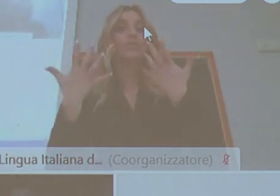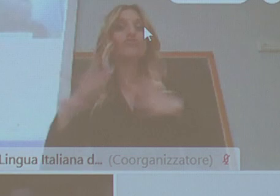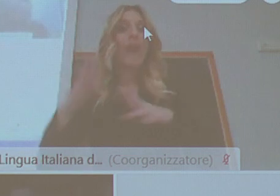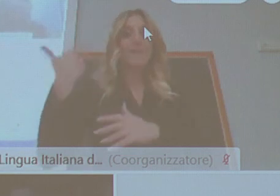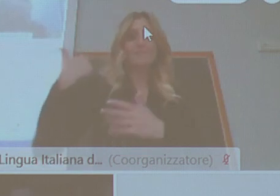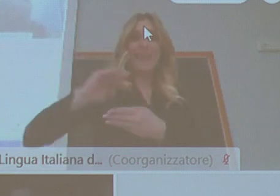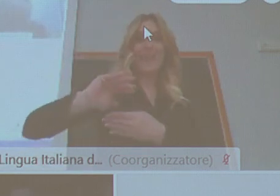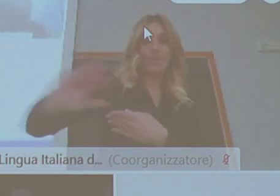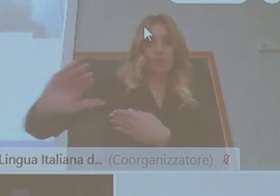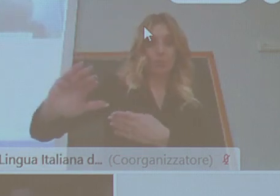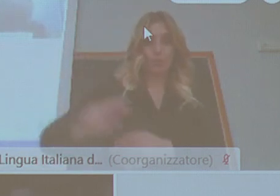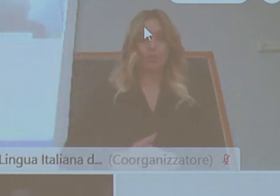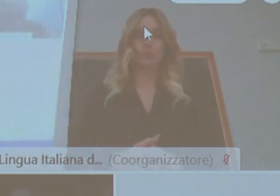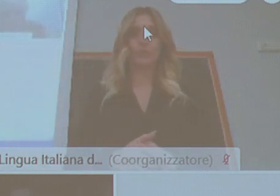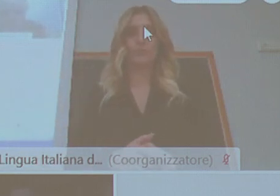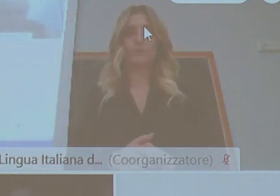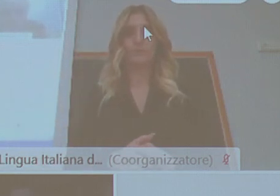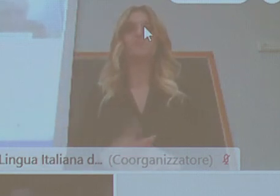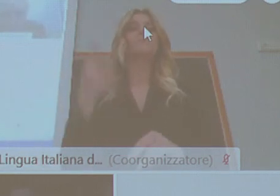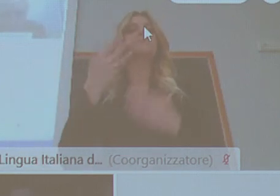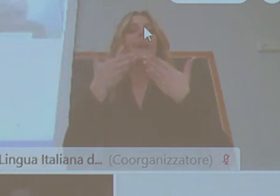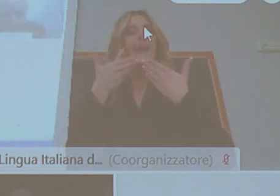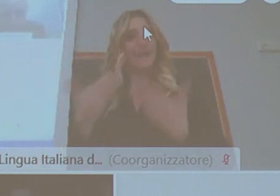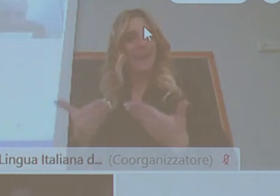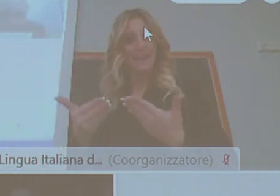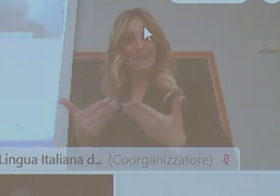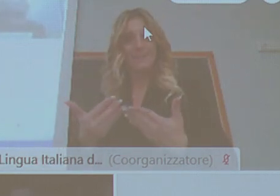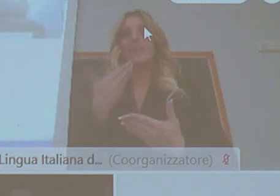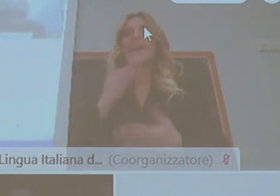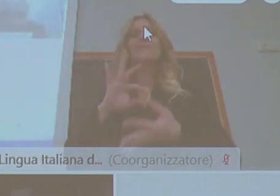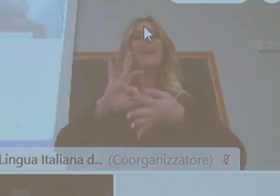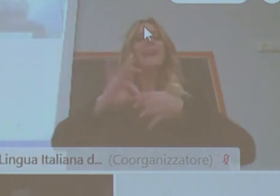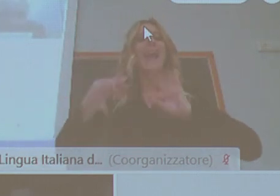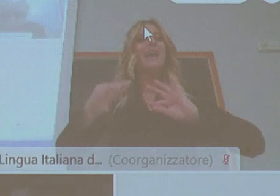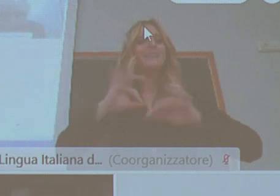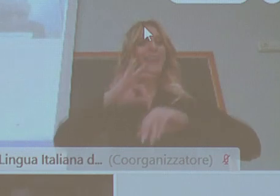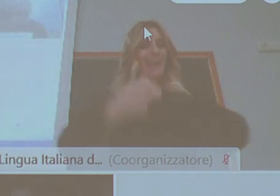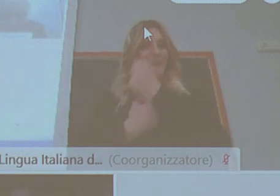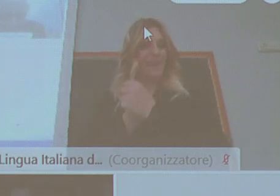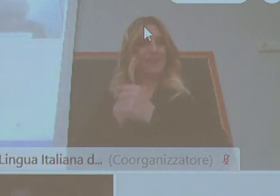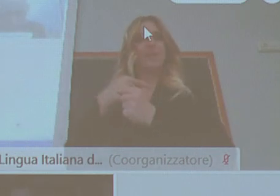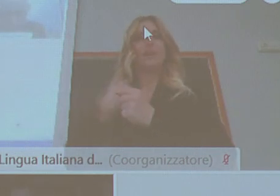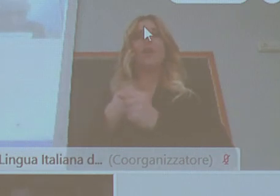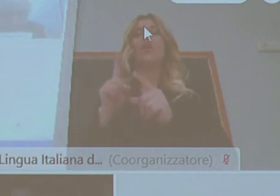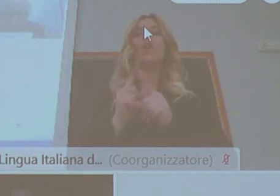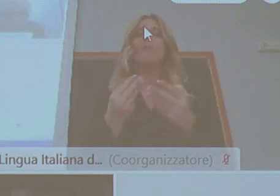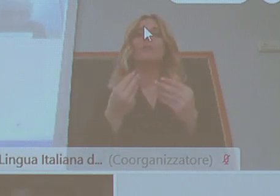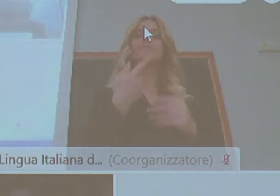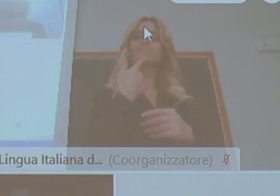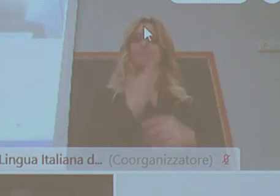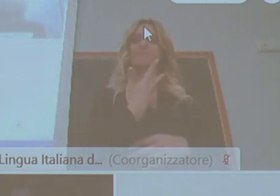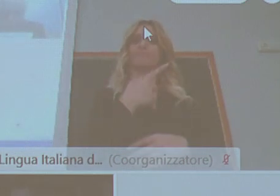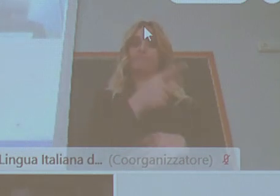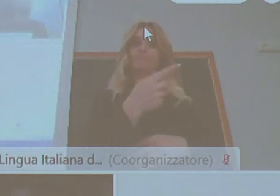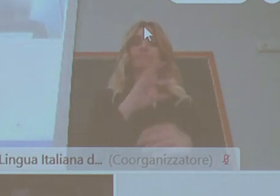esclusi. Quindi grazie alle catene che noi abbiamo posto, i paesi ricchi che avevano